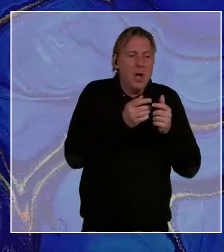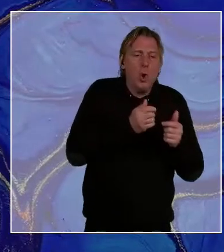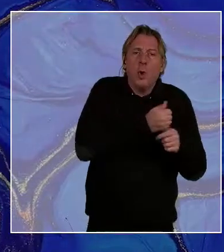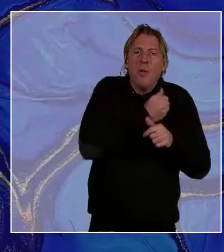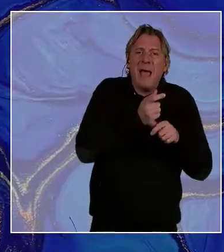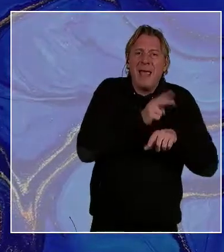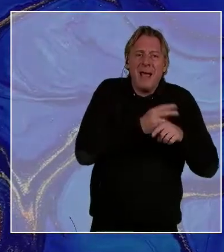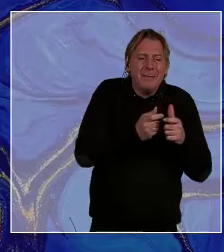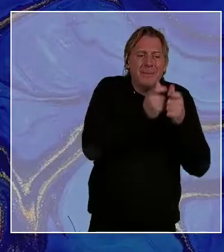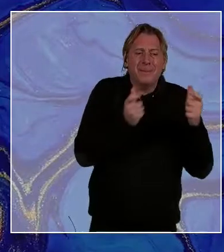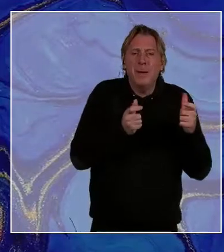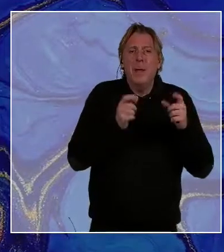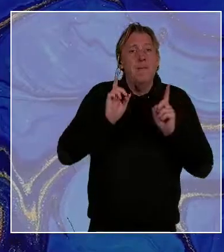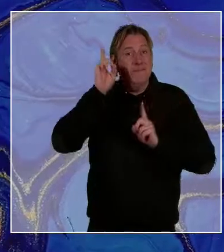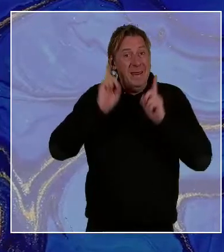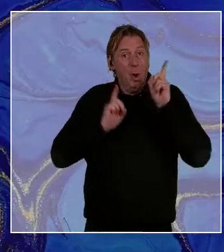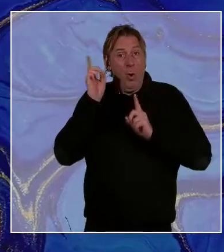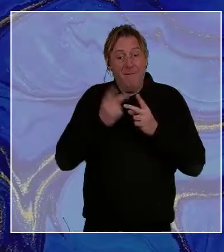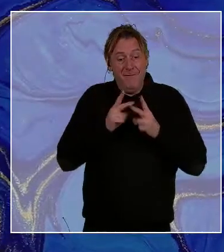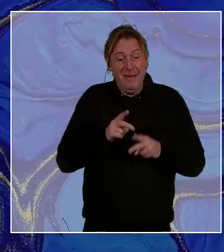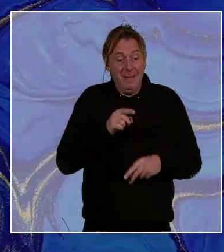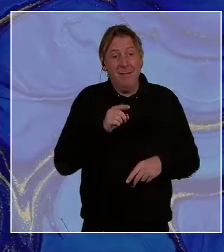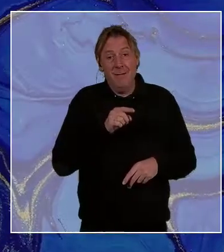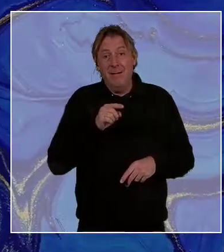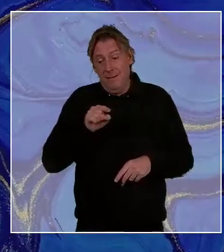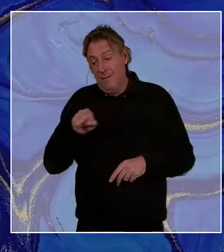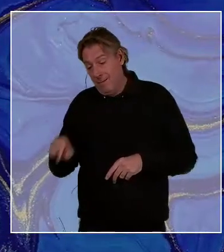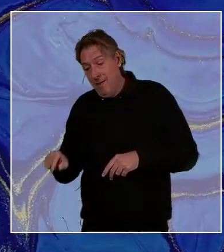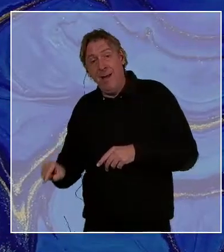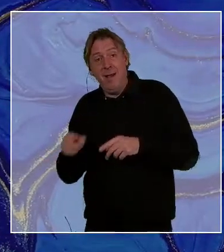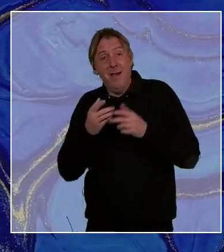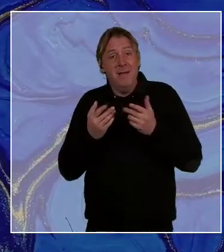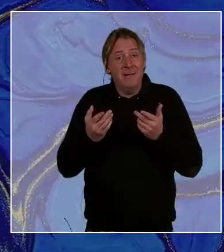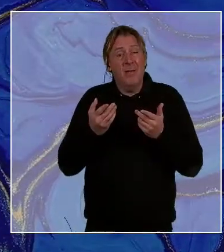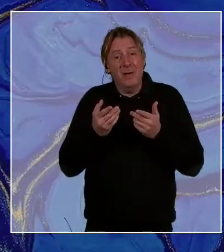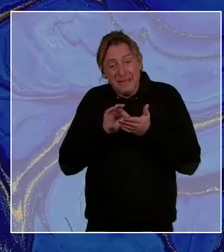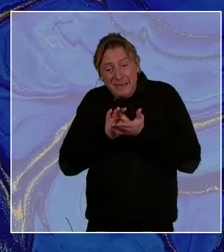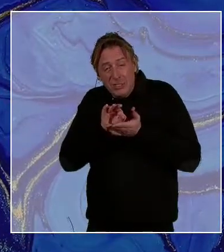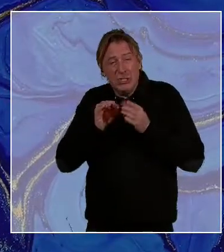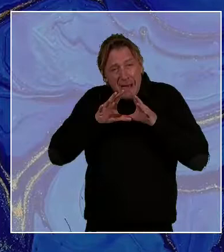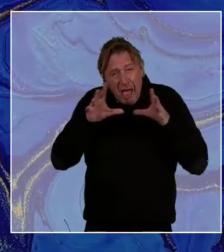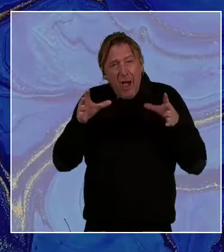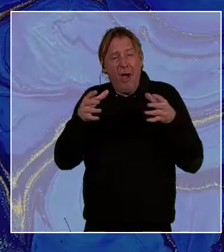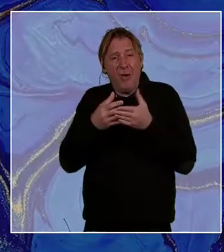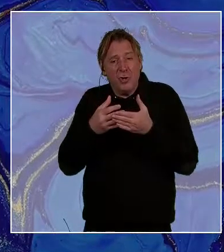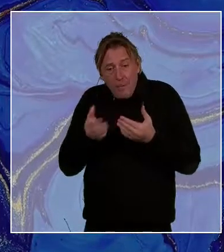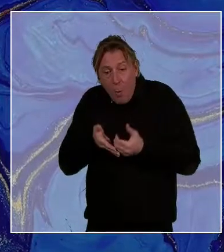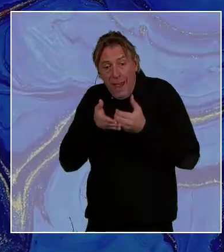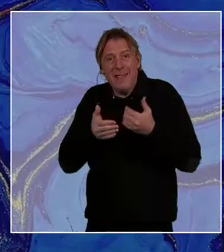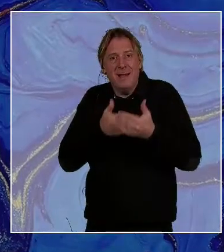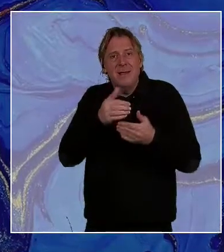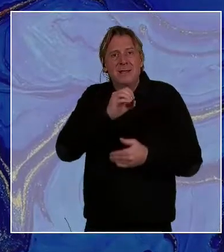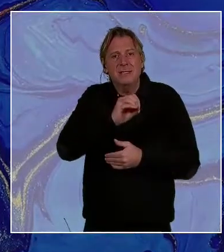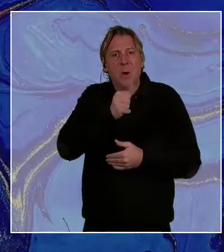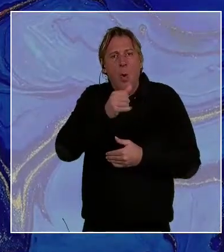par exemple, qui a mis en place une stratégie très large afin d'accélérer la transition numérique, y compris